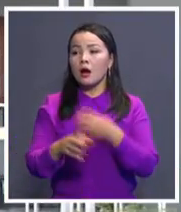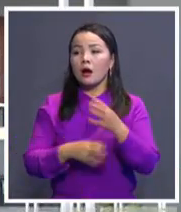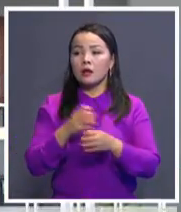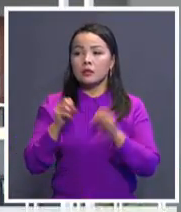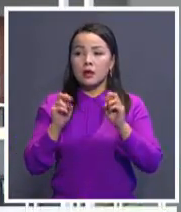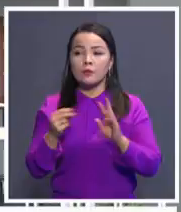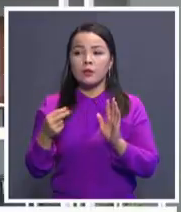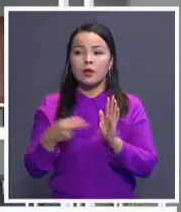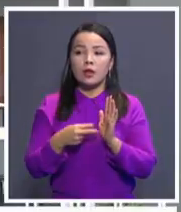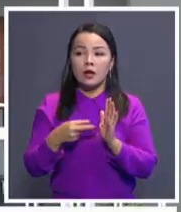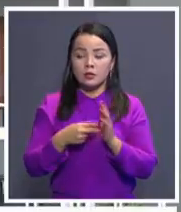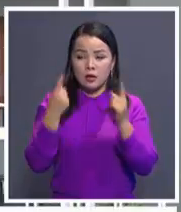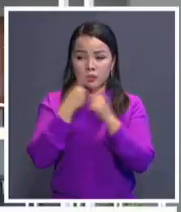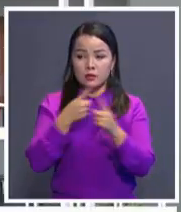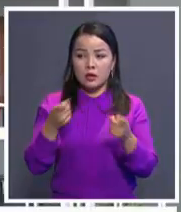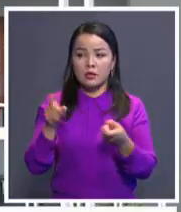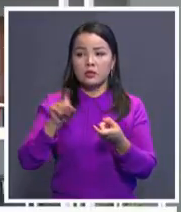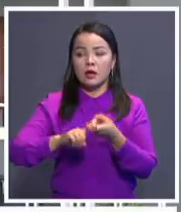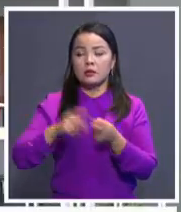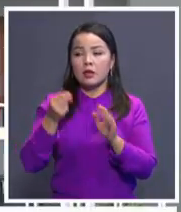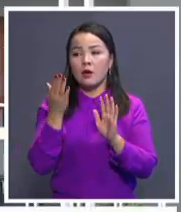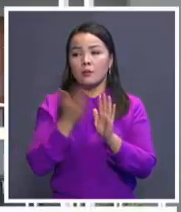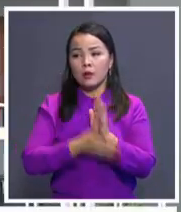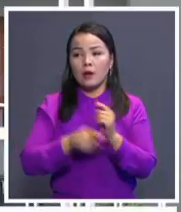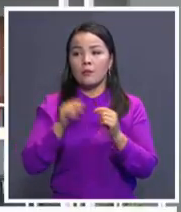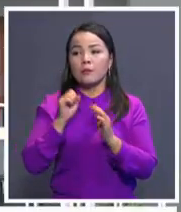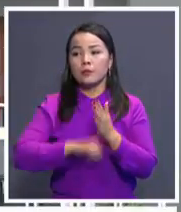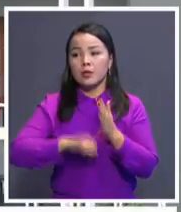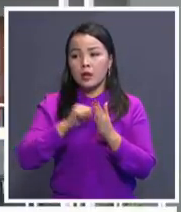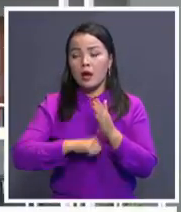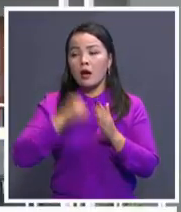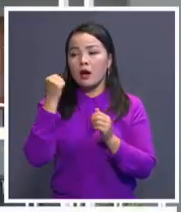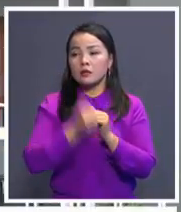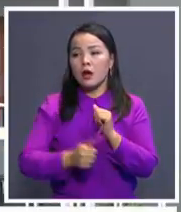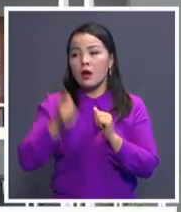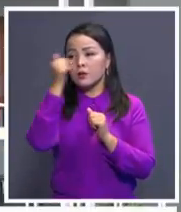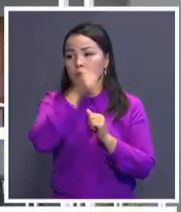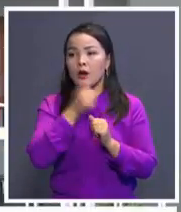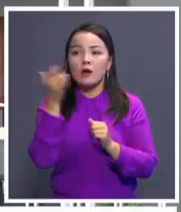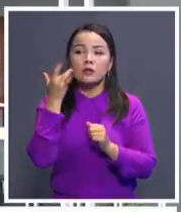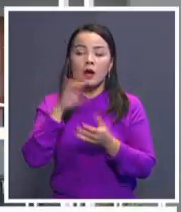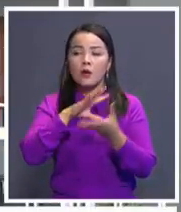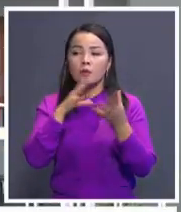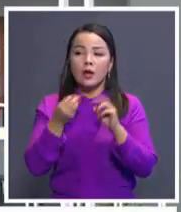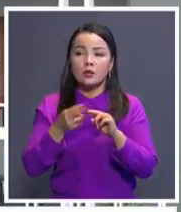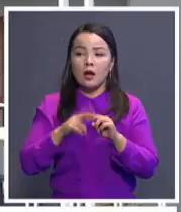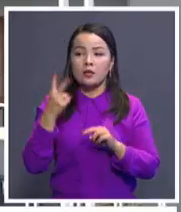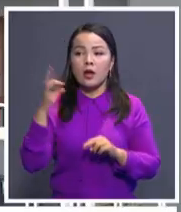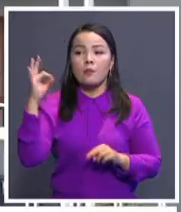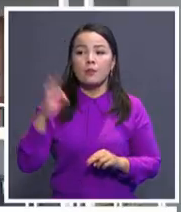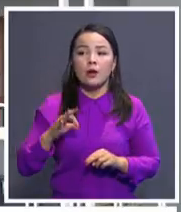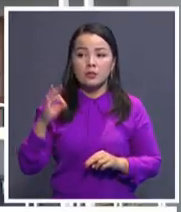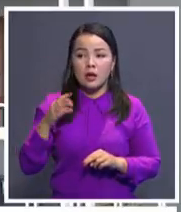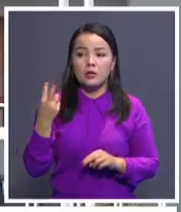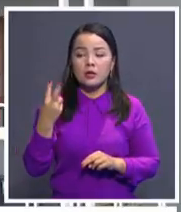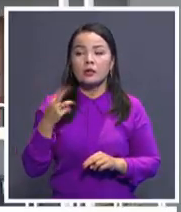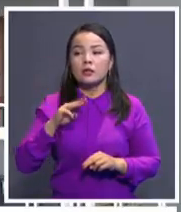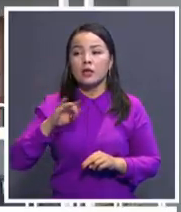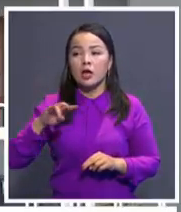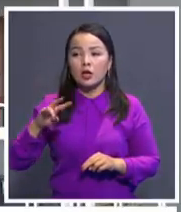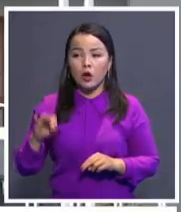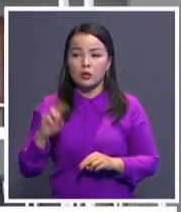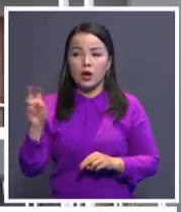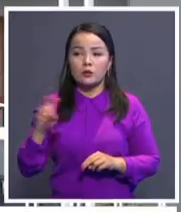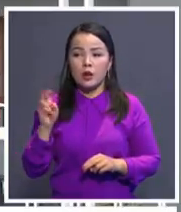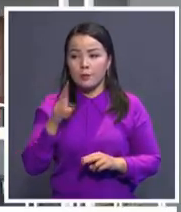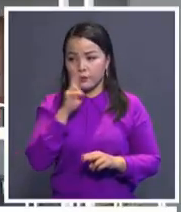Халықаралық валюта қорының мәліметінше, сыбайлас жемқорлықтың кесірінен жылына әлемдік ішкі жалпы өнім 2%, яғни 2 триллион ақш